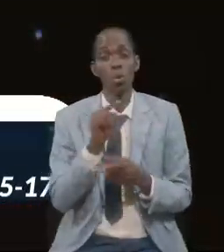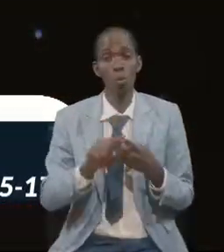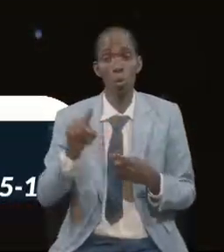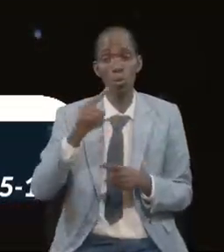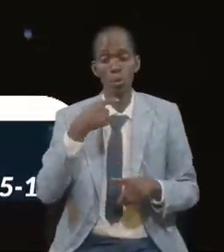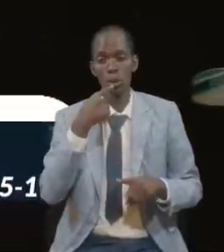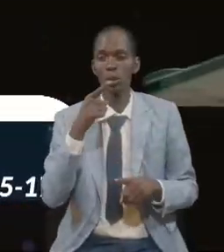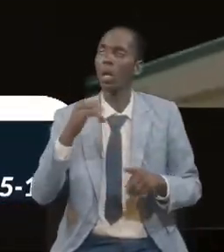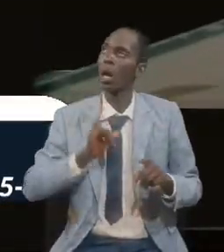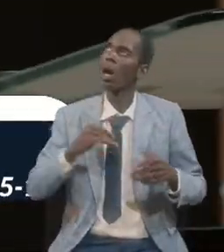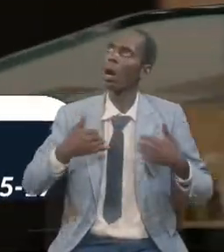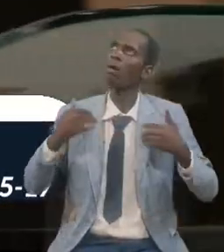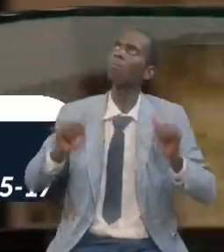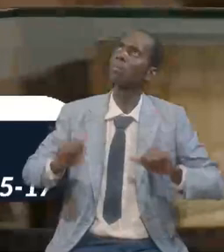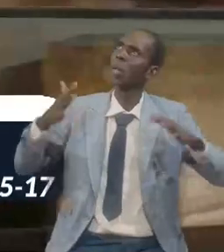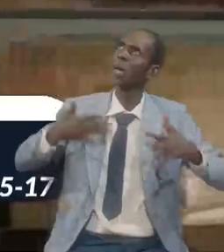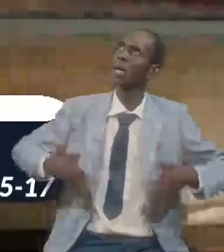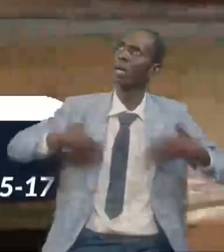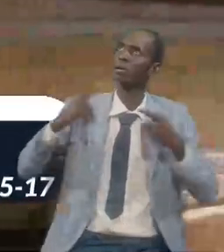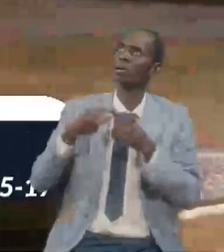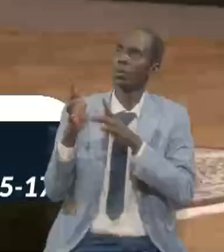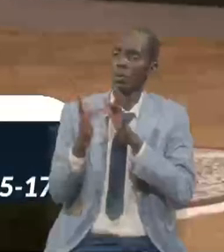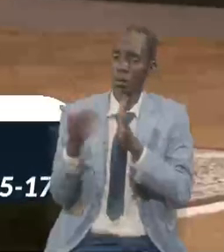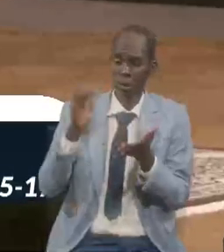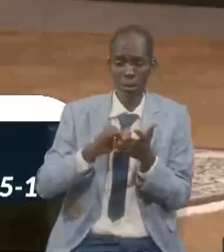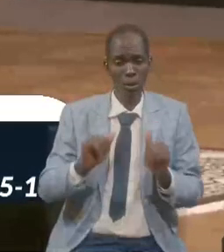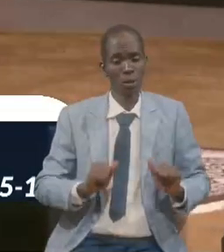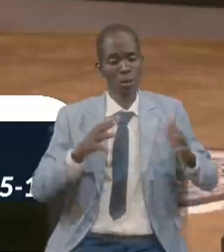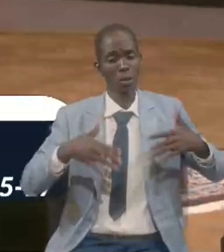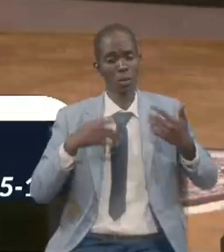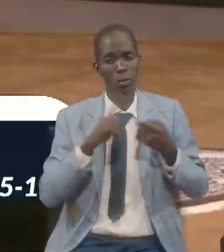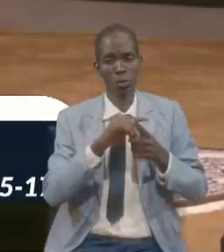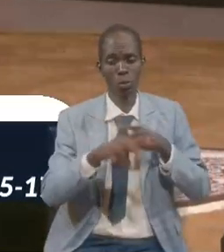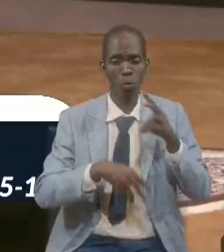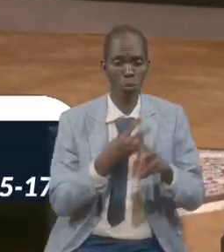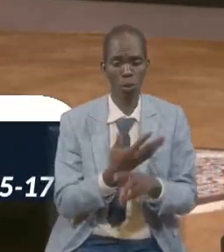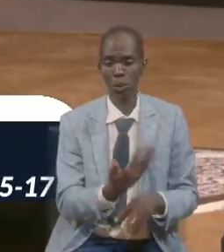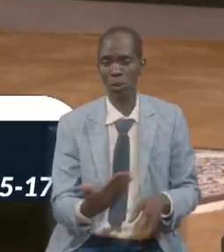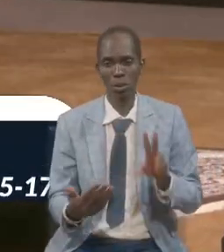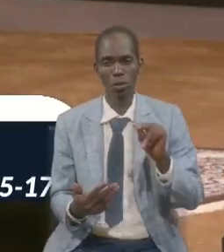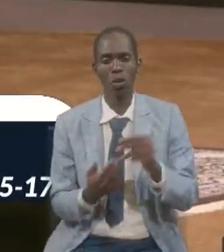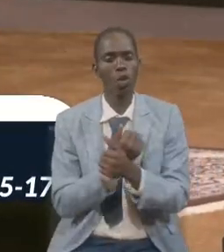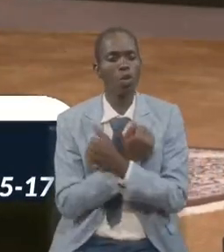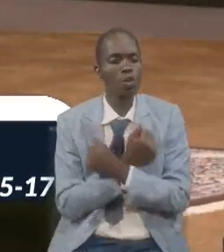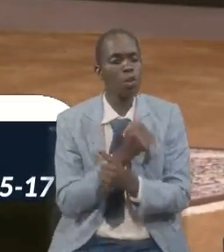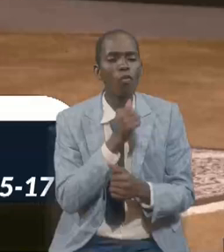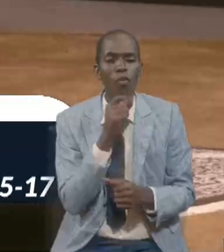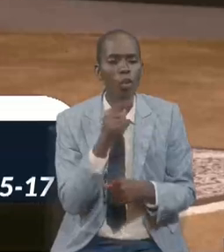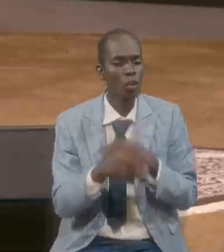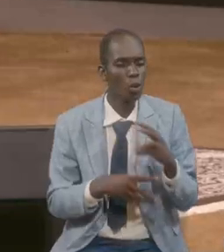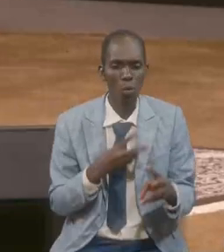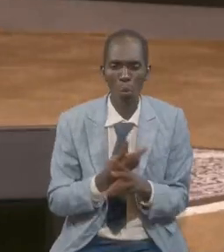vous êtes donné au Seigneur, n'aimez point le monde, ni les choses qui sont dans le monde.